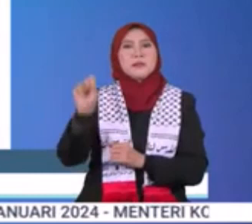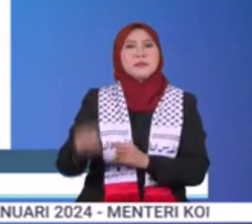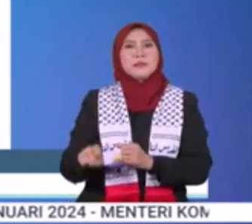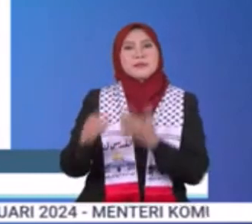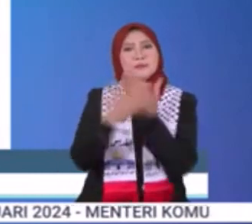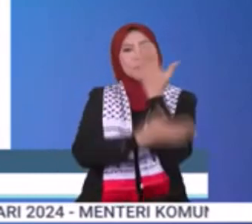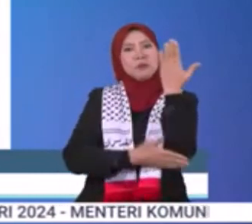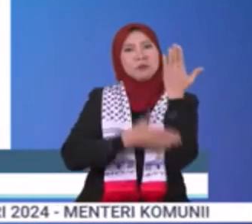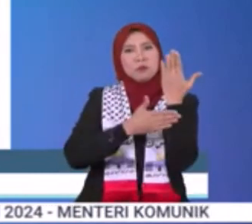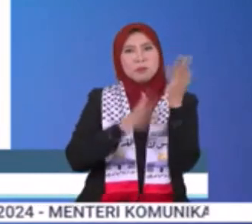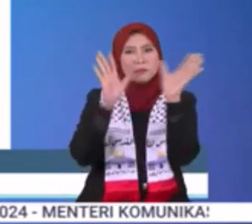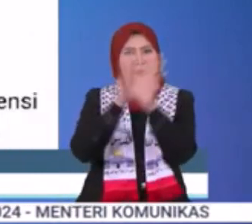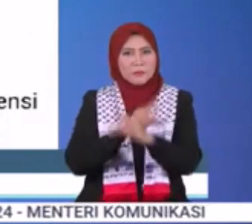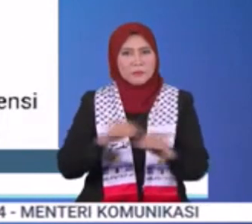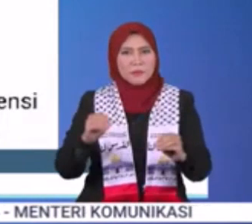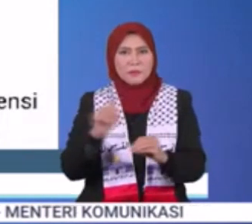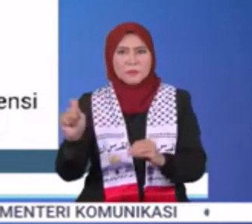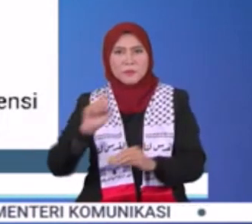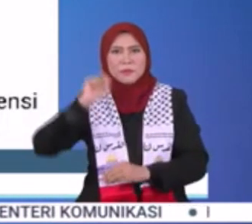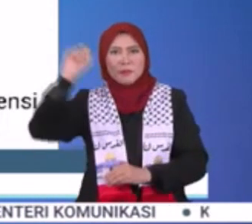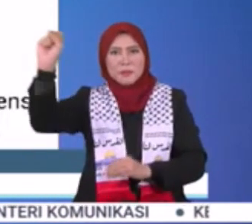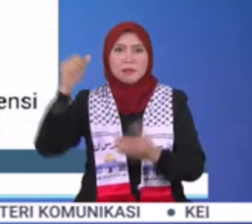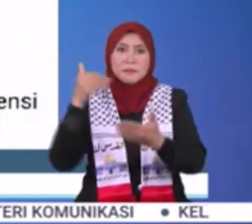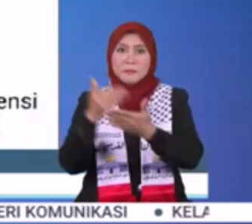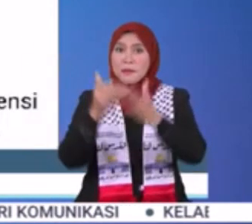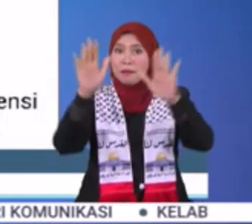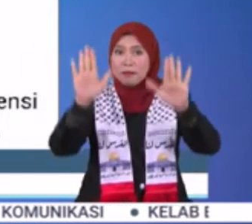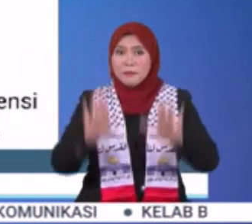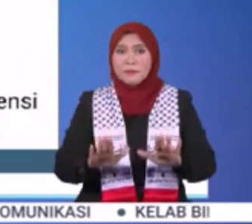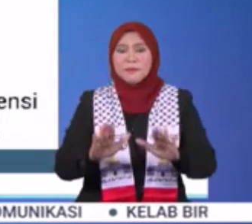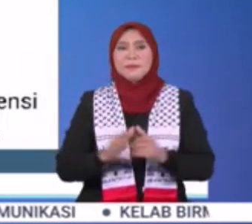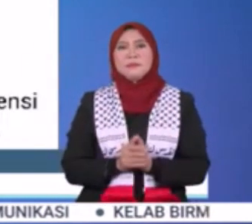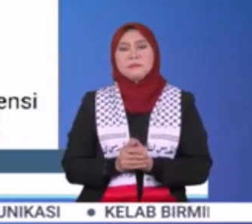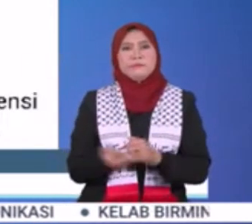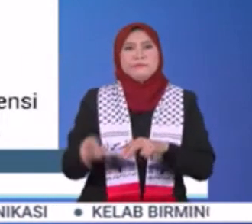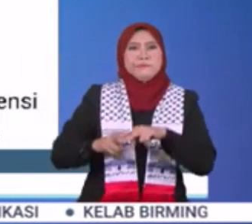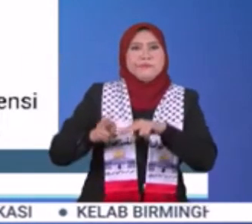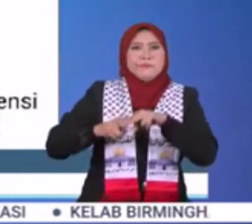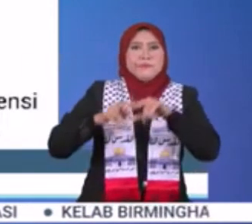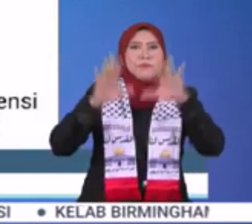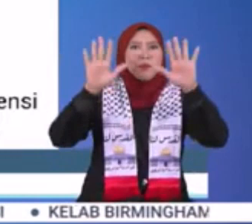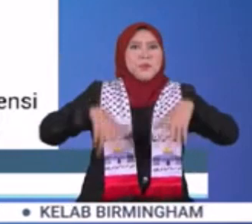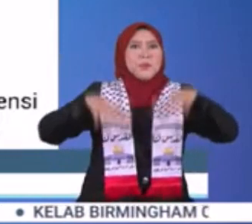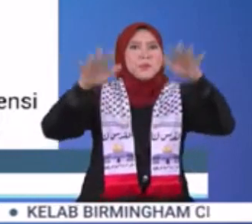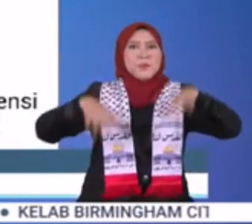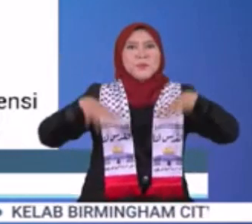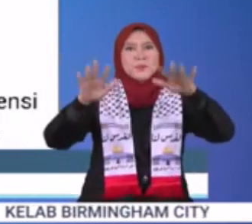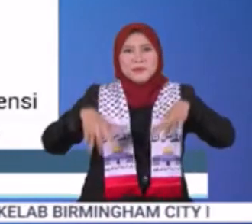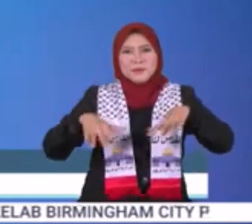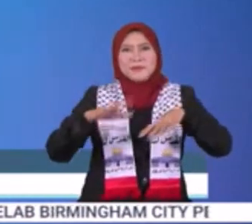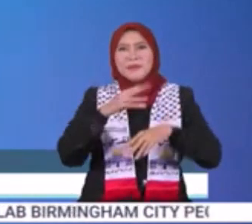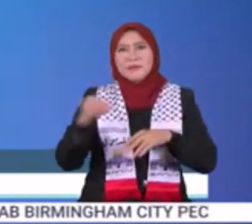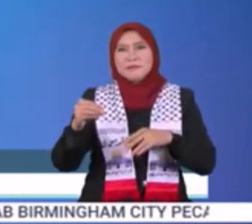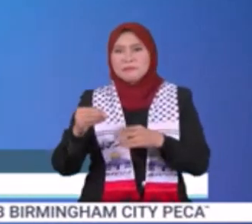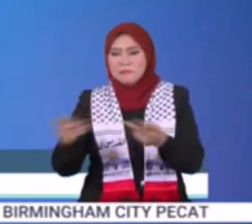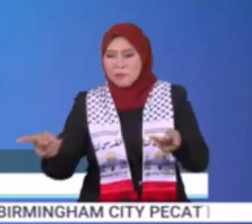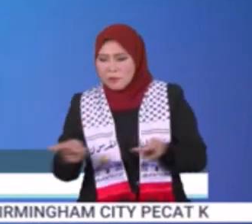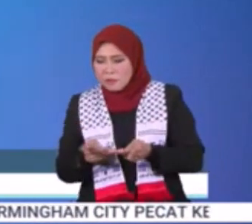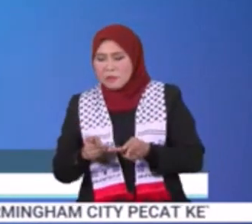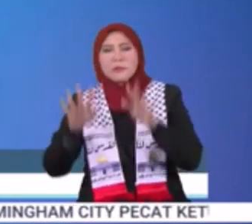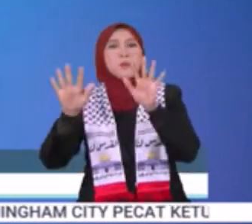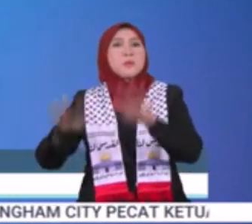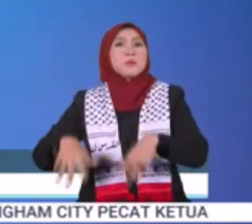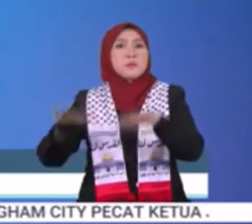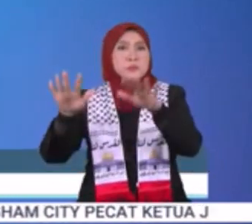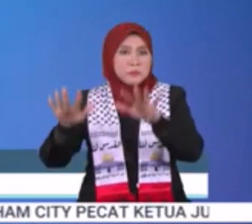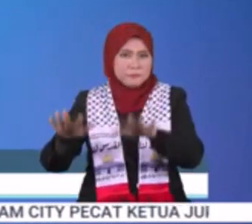selatan Semenanjung Sarawak dan timur Sabah hingga Ahad yang boleh menyebabkan peningkatan kelembapan serta berpotensi membawa